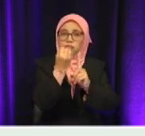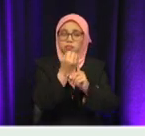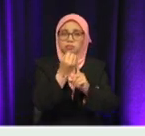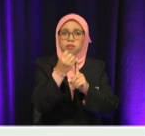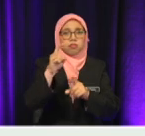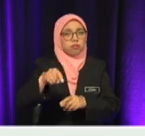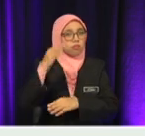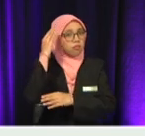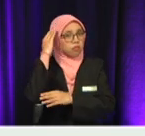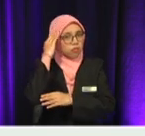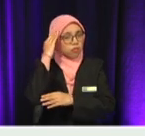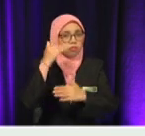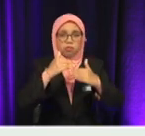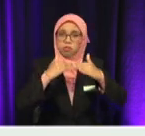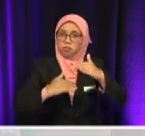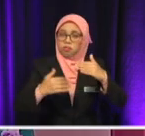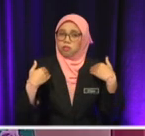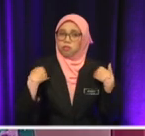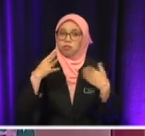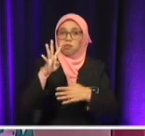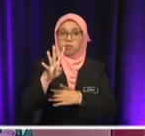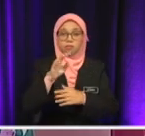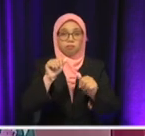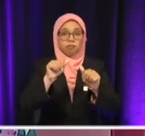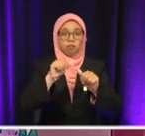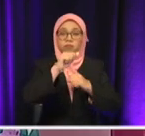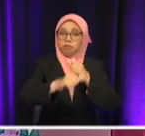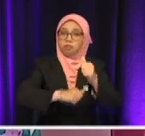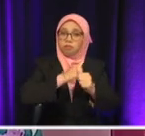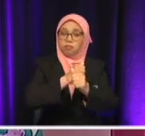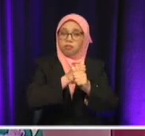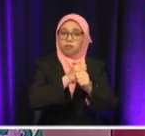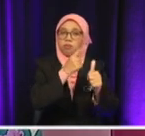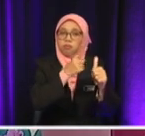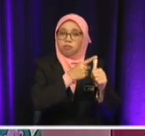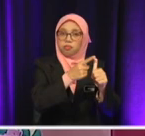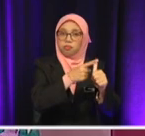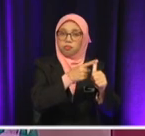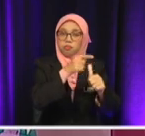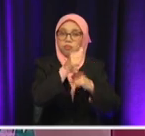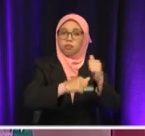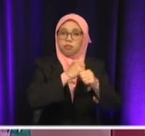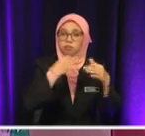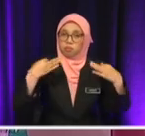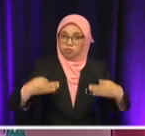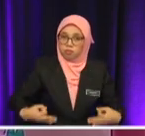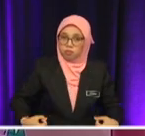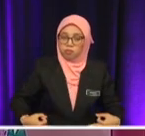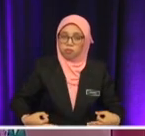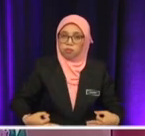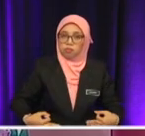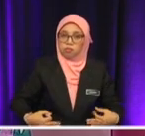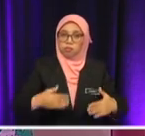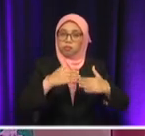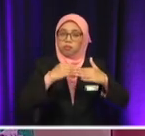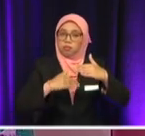tahu bahawa di bawahnya terdapat empat alam. Iaitu yang pertama ialah alam fizikal, yang mana di bawahnya